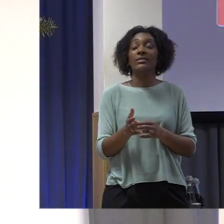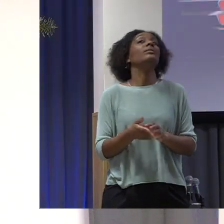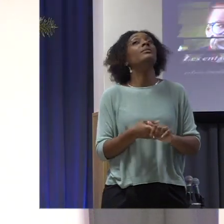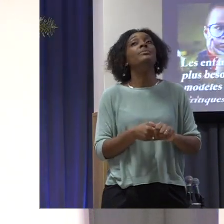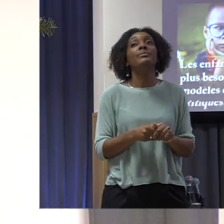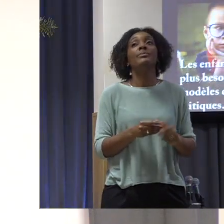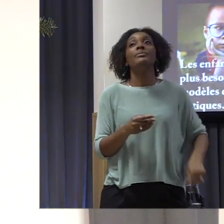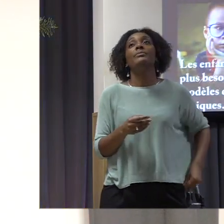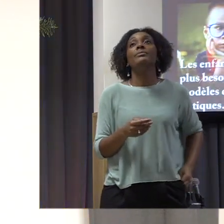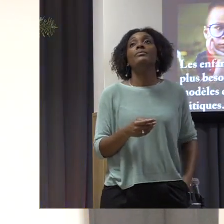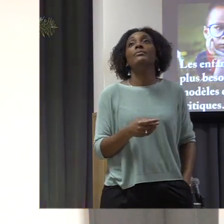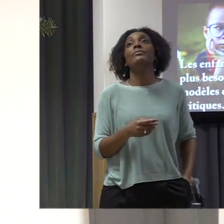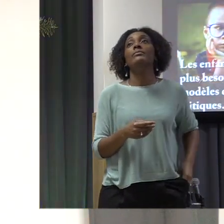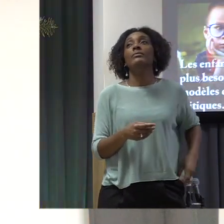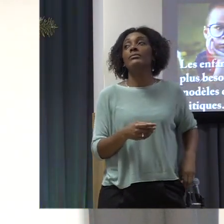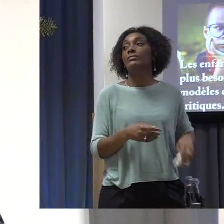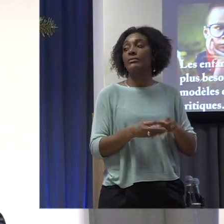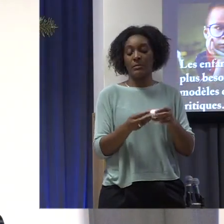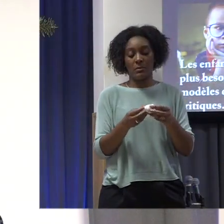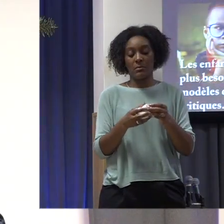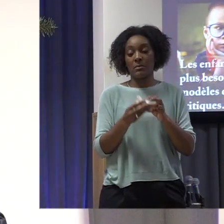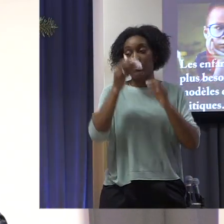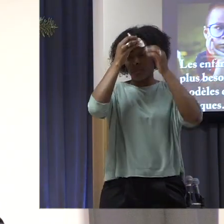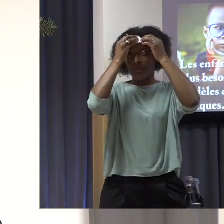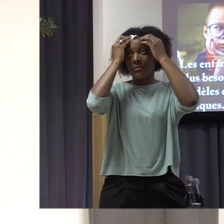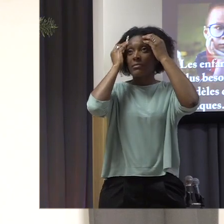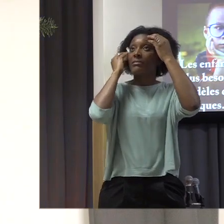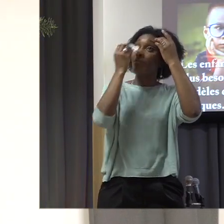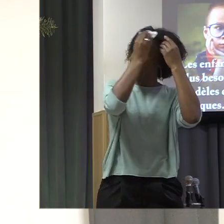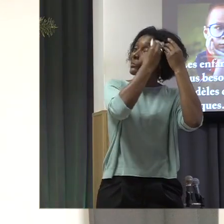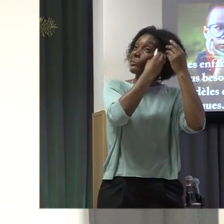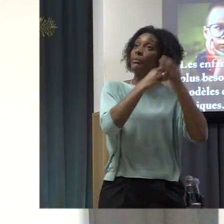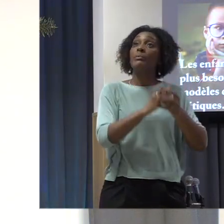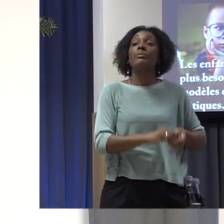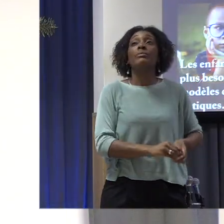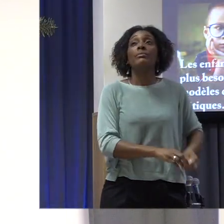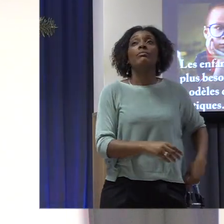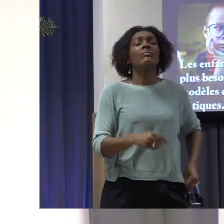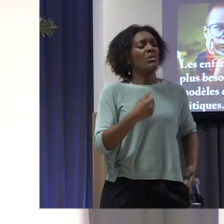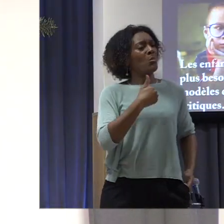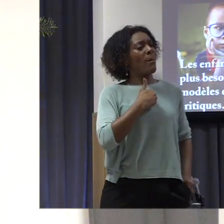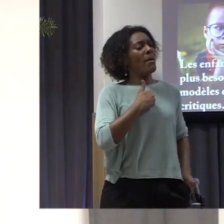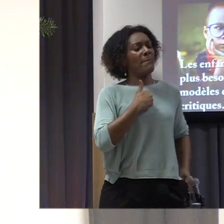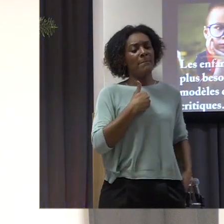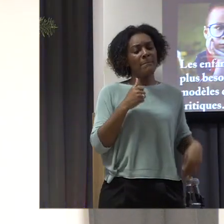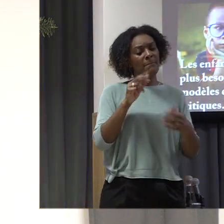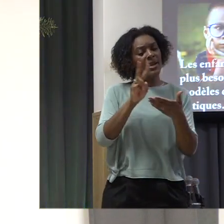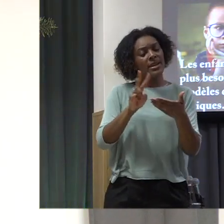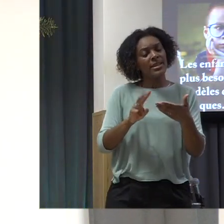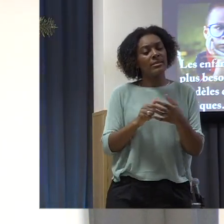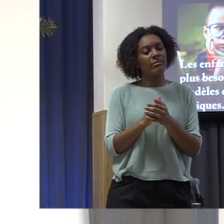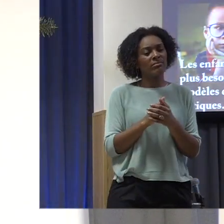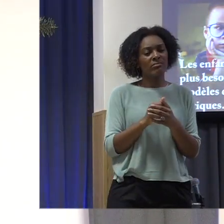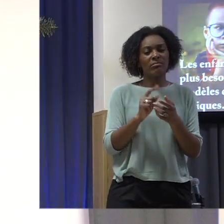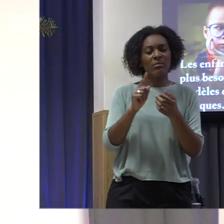voilà quelque chose d'important. Moi, je me disais en lisant cela, vous êtes devenus un modèle pour tous.